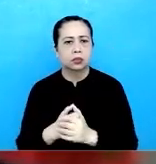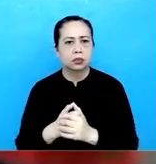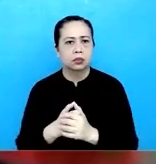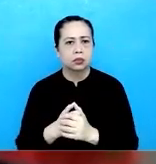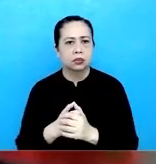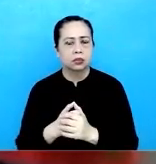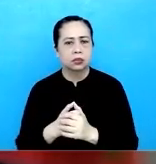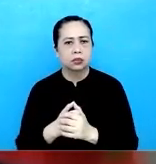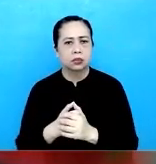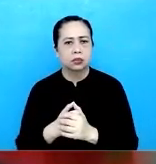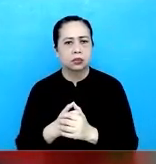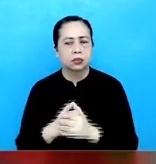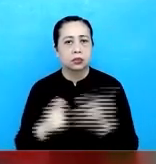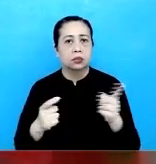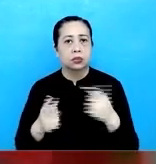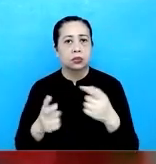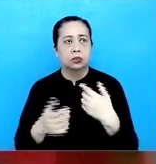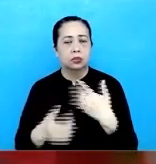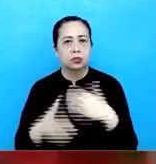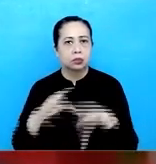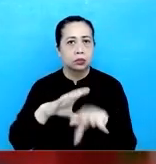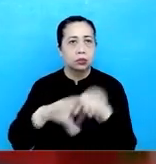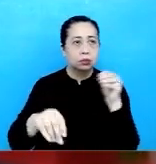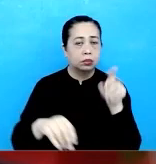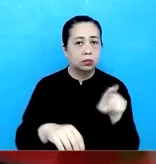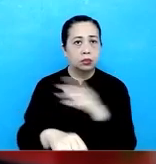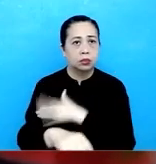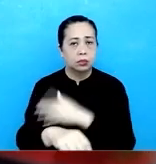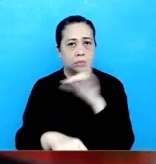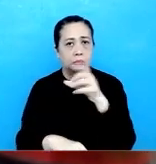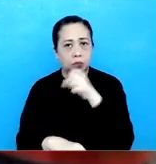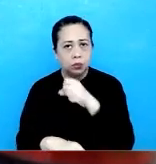yung kanyang anak na 8 years old at yung bayaw.